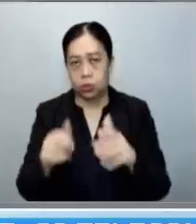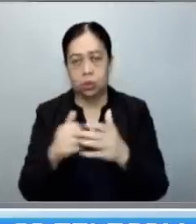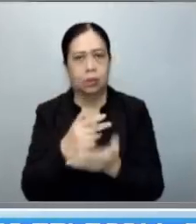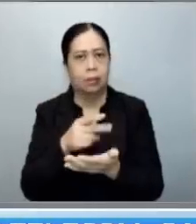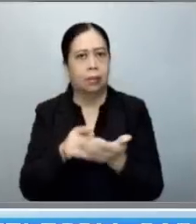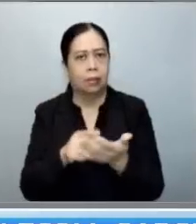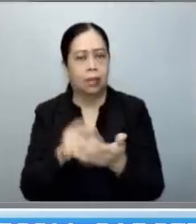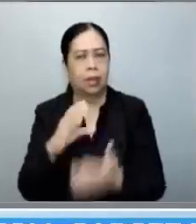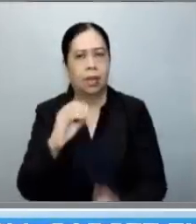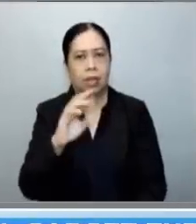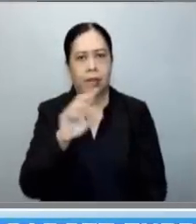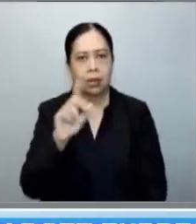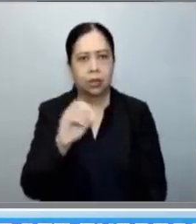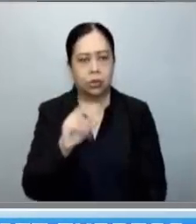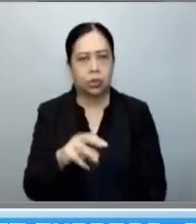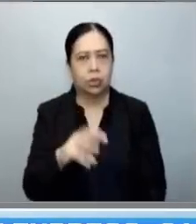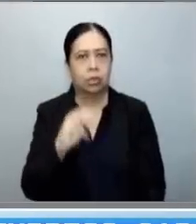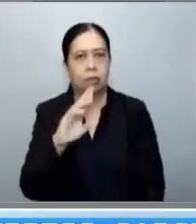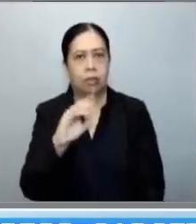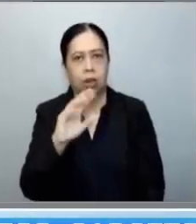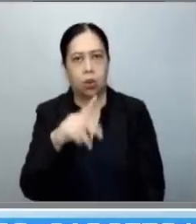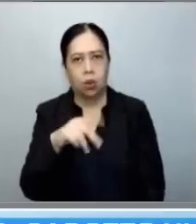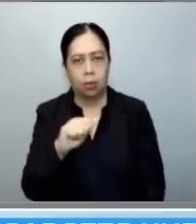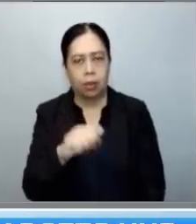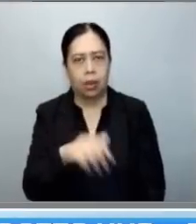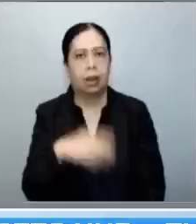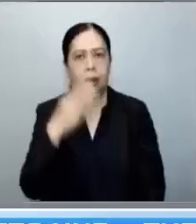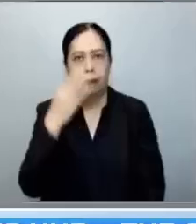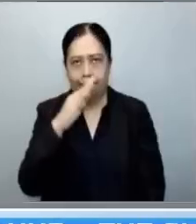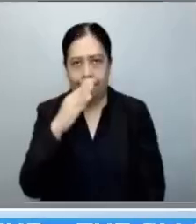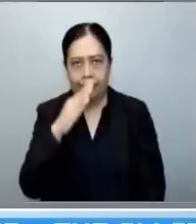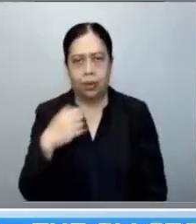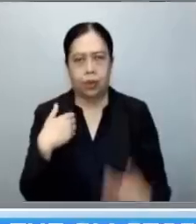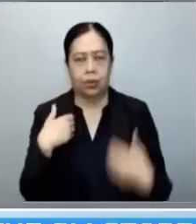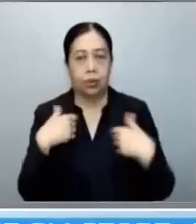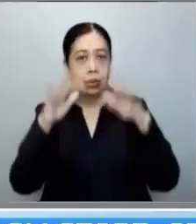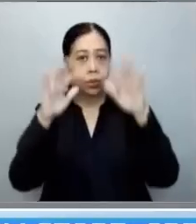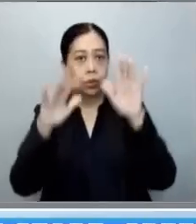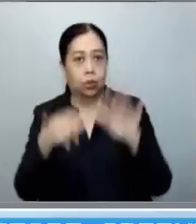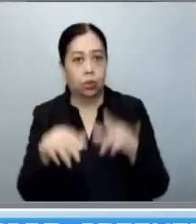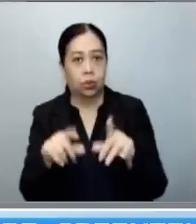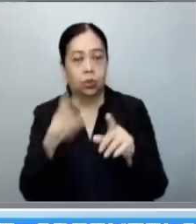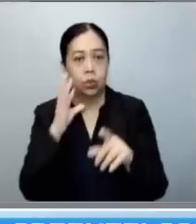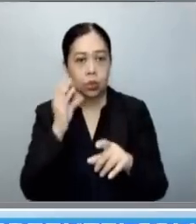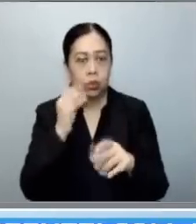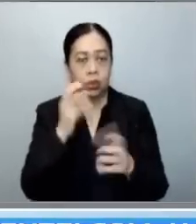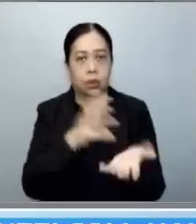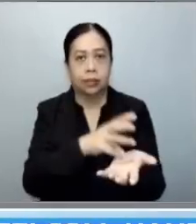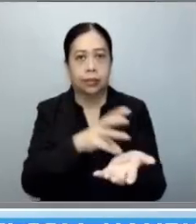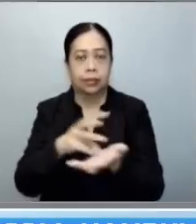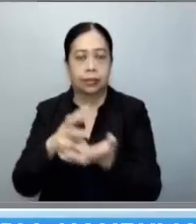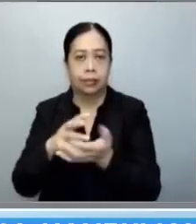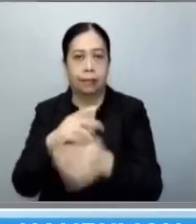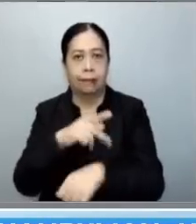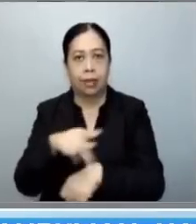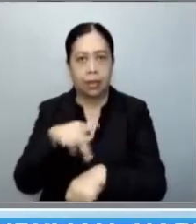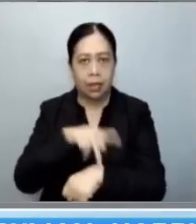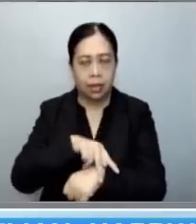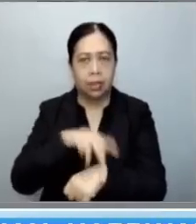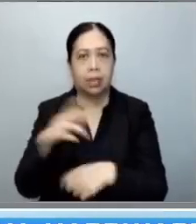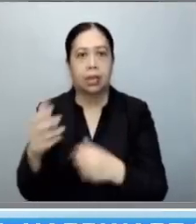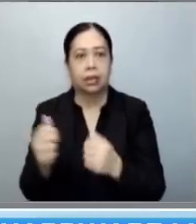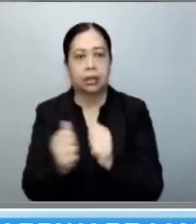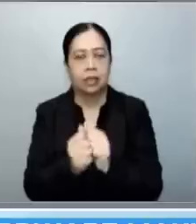Calabarzon, Mimaropa at Bicol Region. May ulan ding mararanasan sa ilang lugar ng Panay Island kasama na nga dyan ang